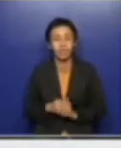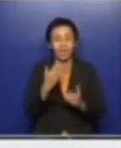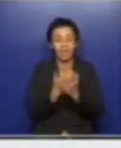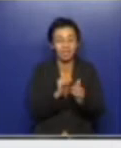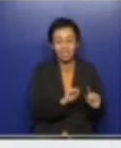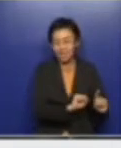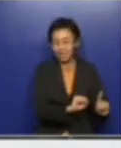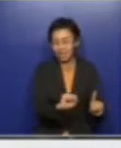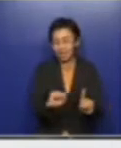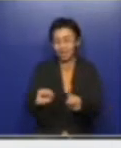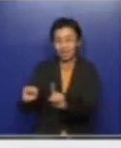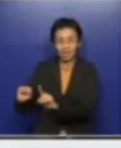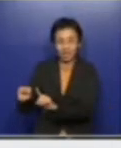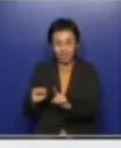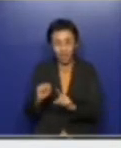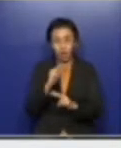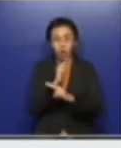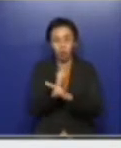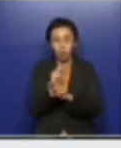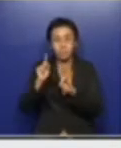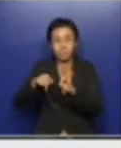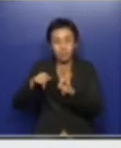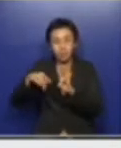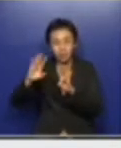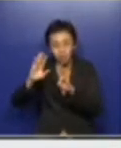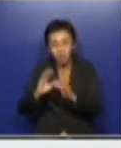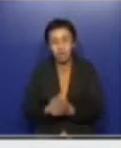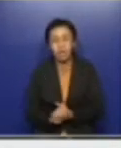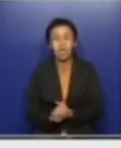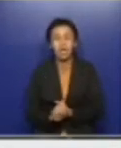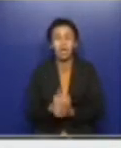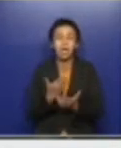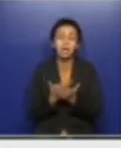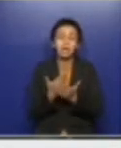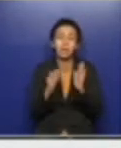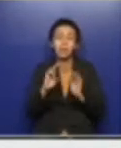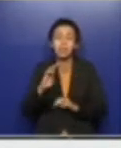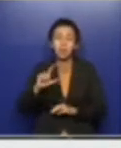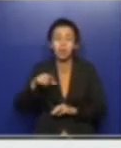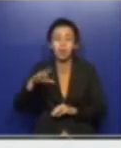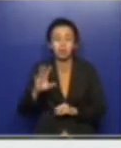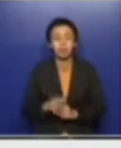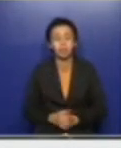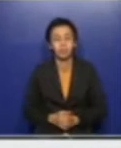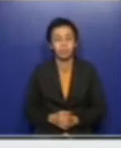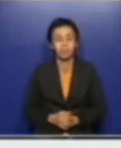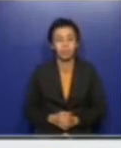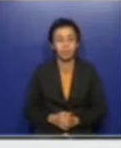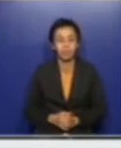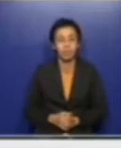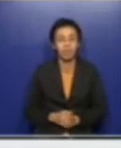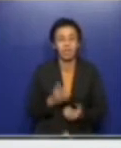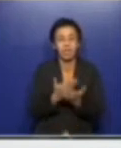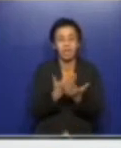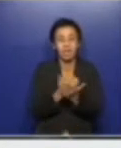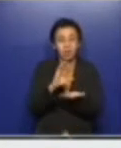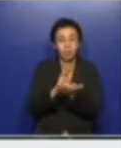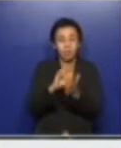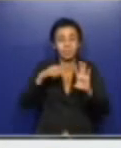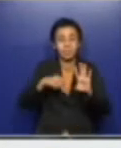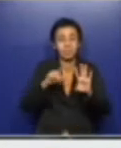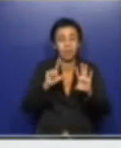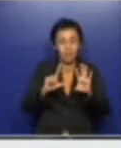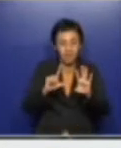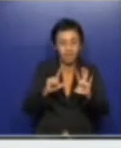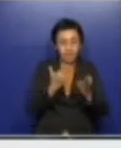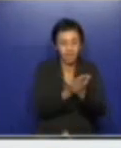ทนะครับก็เป็นเงิน700ล้านบาทท่านมีเงินอยู่ที่ท่านทํา 4,000 กว่าล้านบาทนะครับแบ่งม